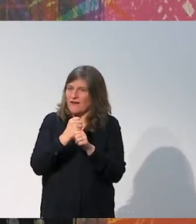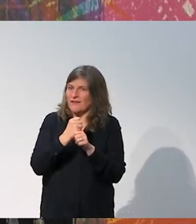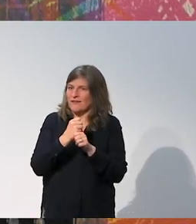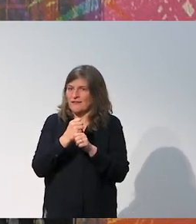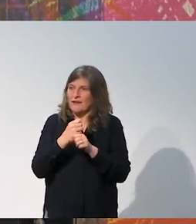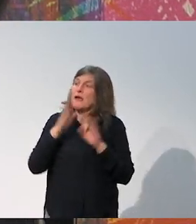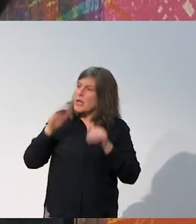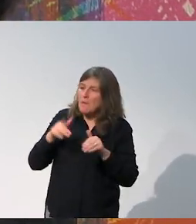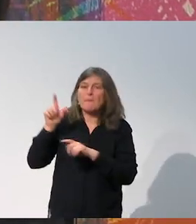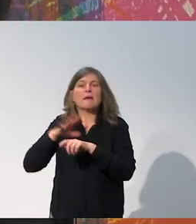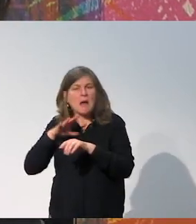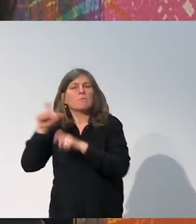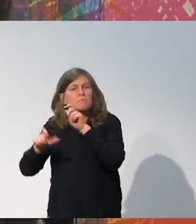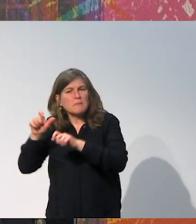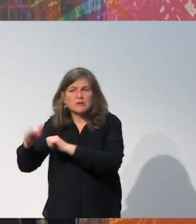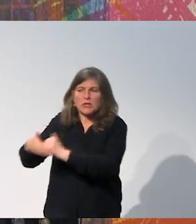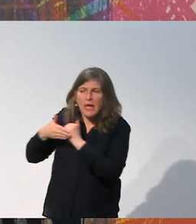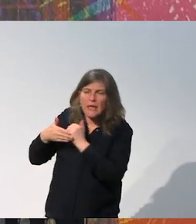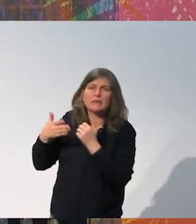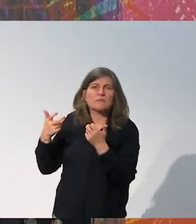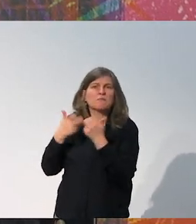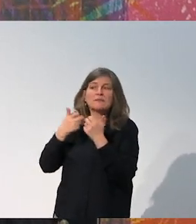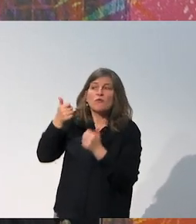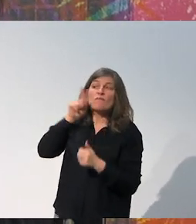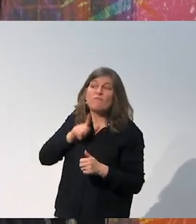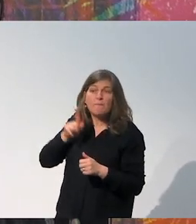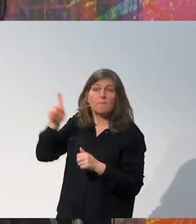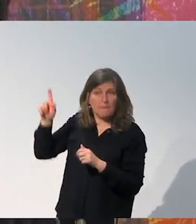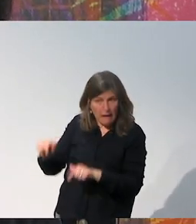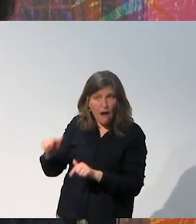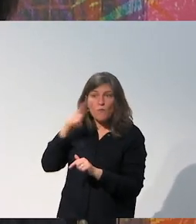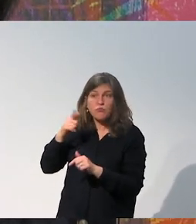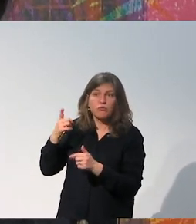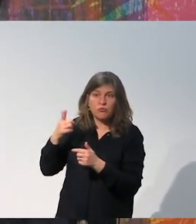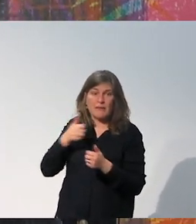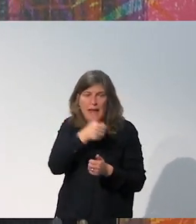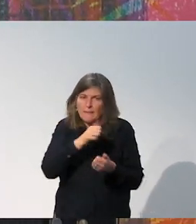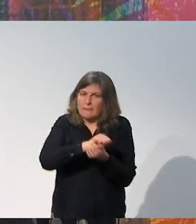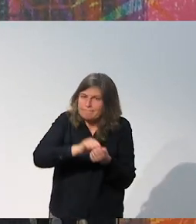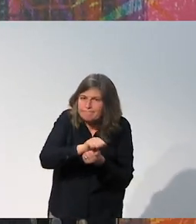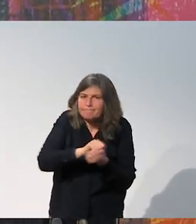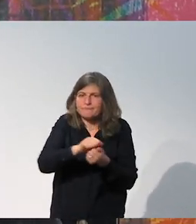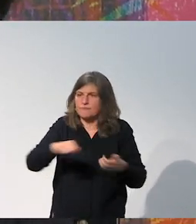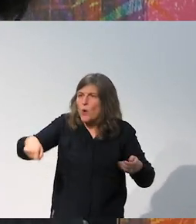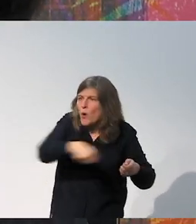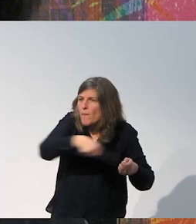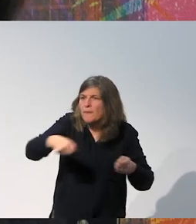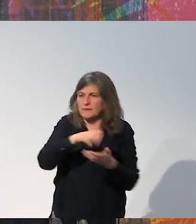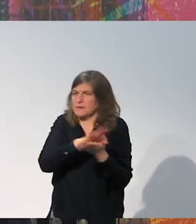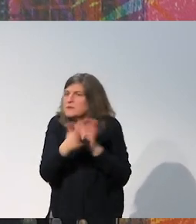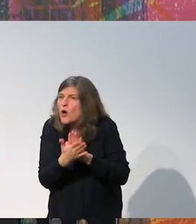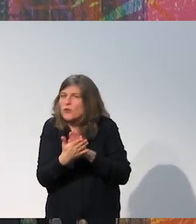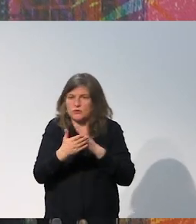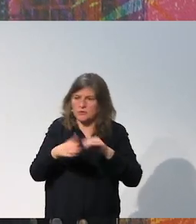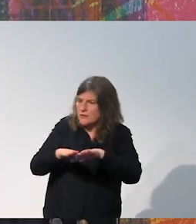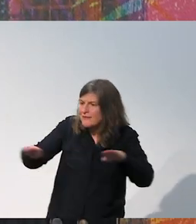gens qui nous aident, même si on a une femme qui est là pour nous aider. On s'occupe du linge, on lave, on repasse, on range, on s'occupe de